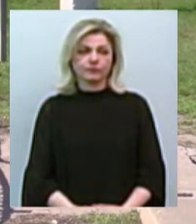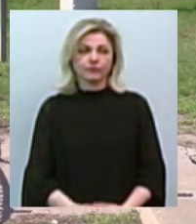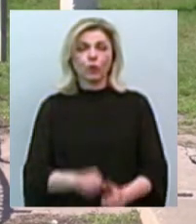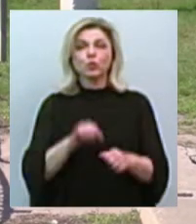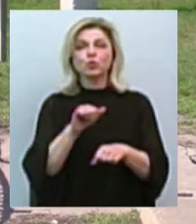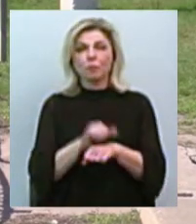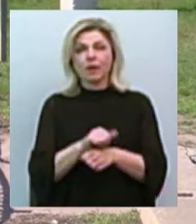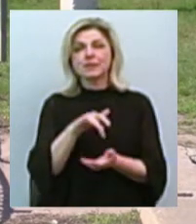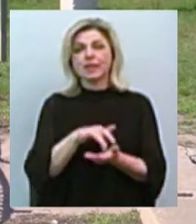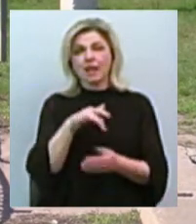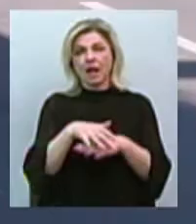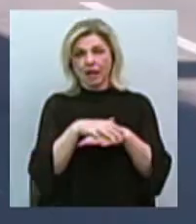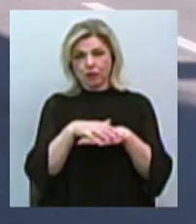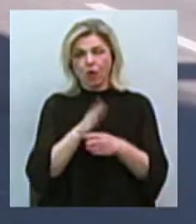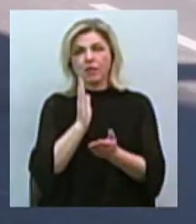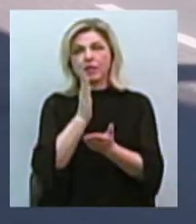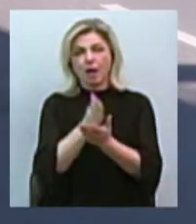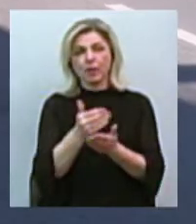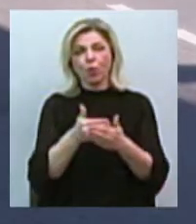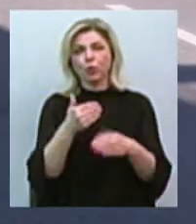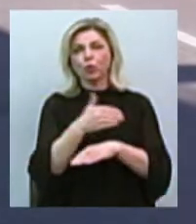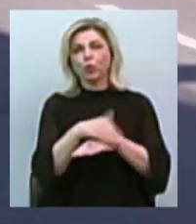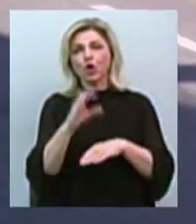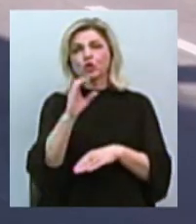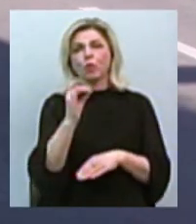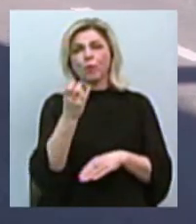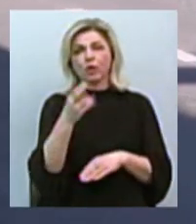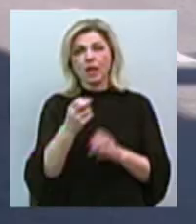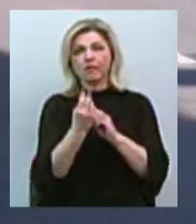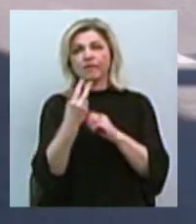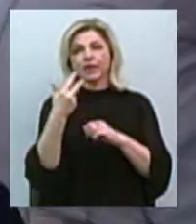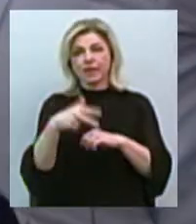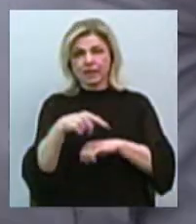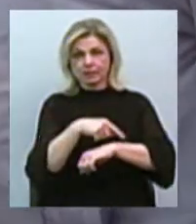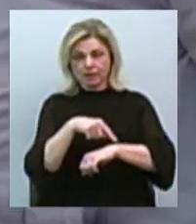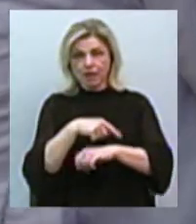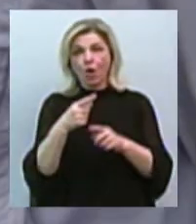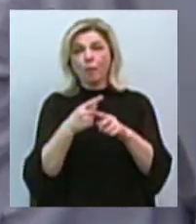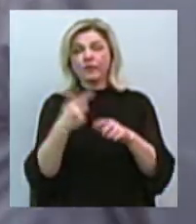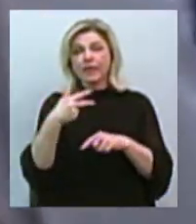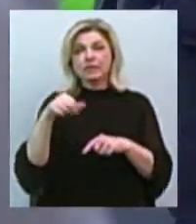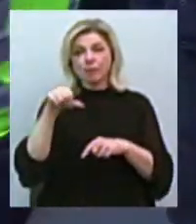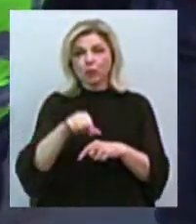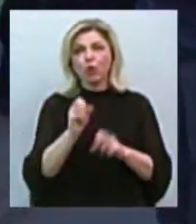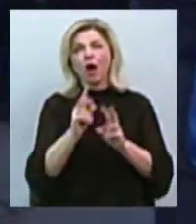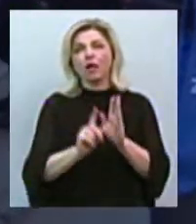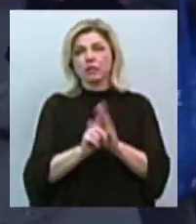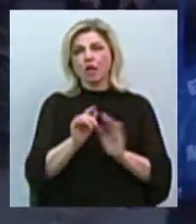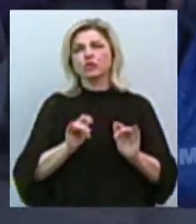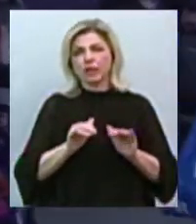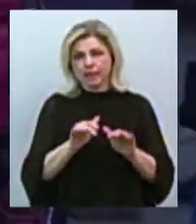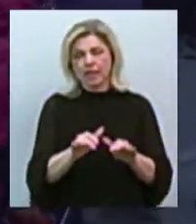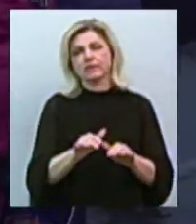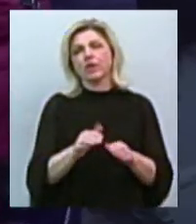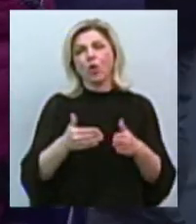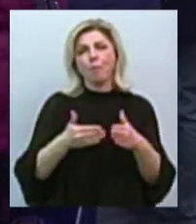Зупинка – центральний ринок. Напрямок в бік Соборної – 12:30. Півгодини, як почали діяти обмеження на перевезення пасажирів.